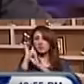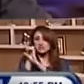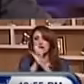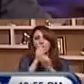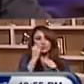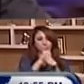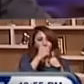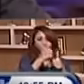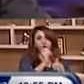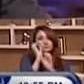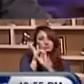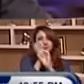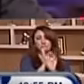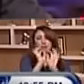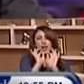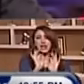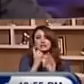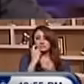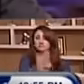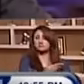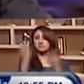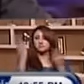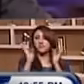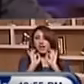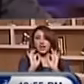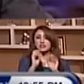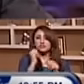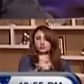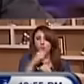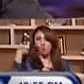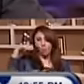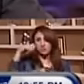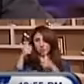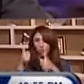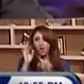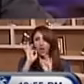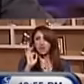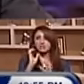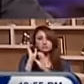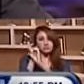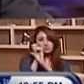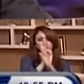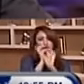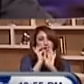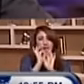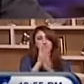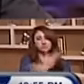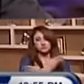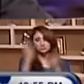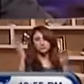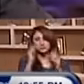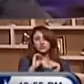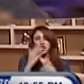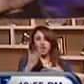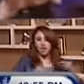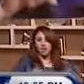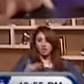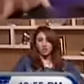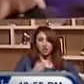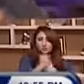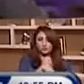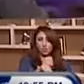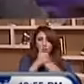التربية والتعليم اللي انا عاتب على قيادتها وبعاتب على معالي الوزير ان مفيش تسليط للضوء قوي على شغل